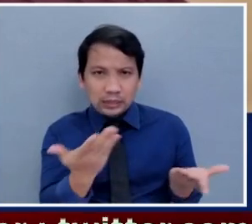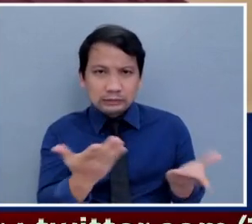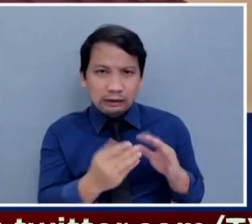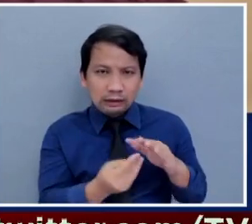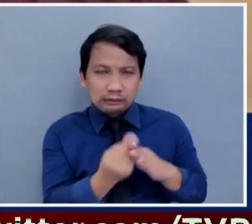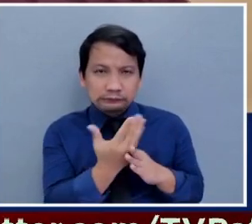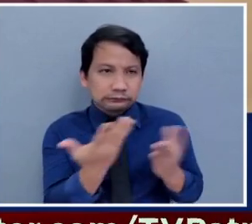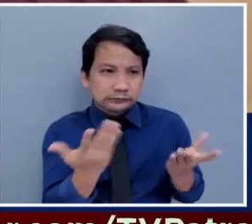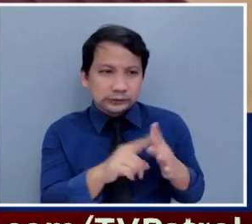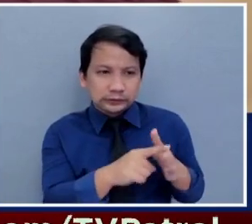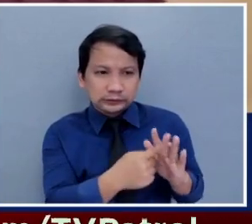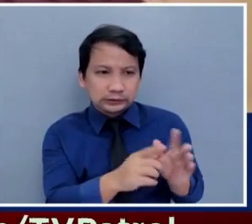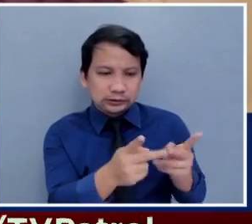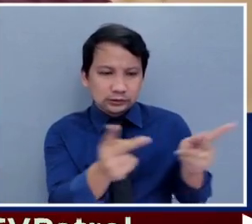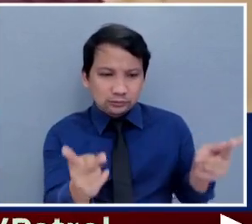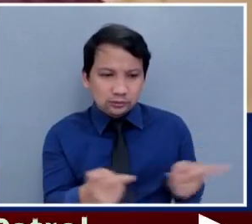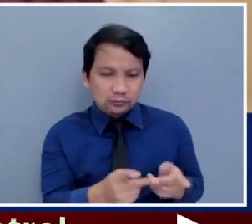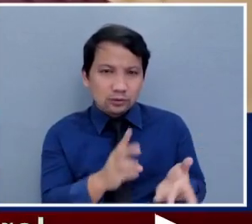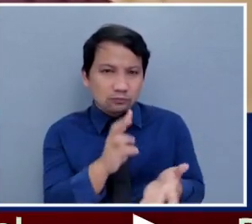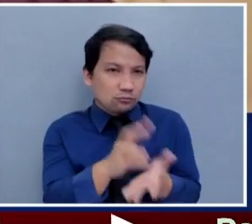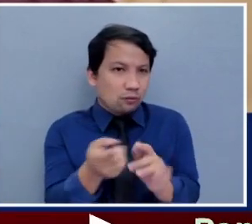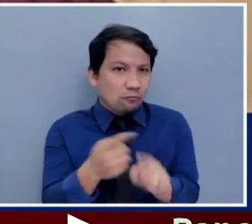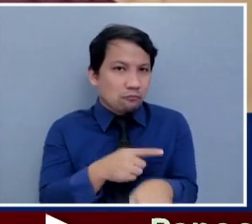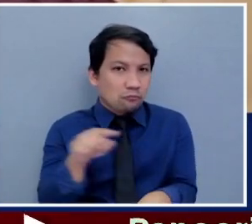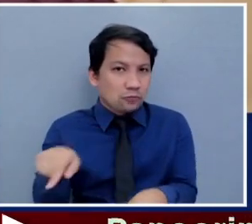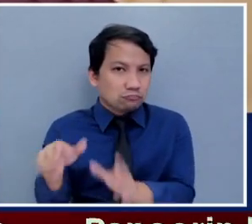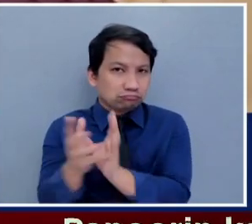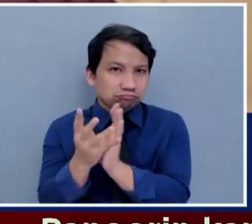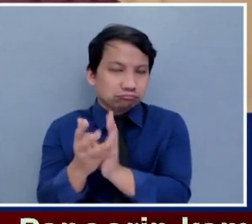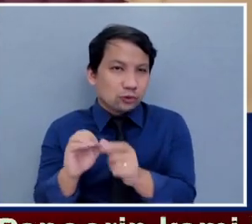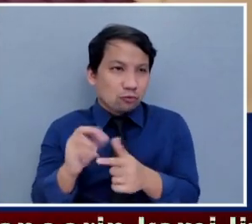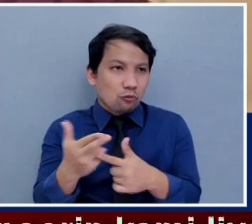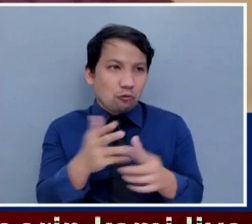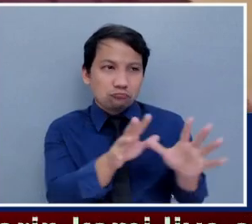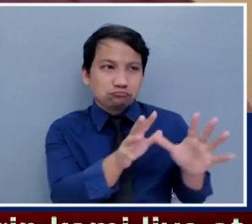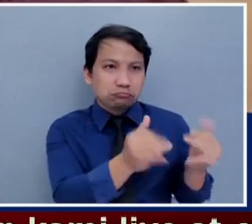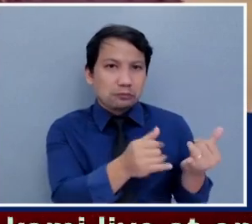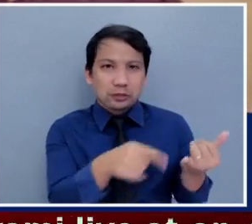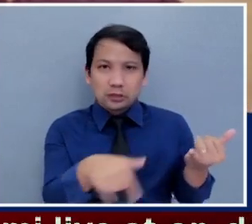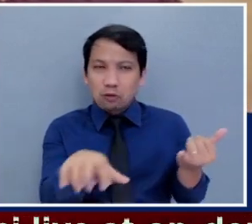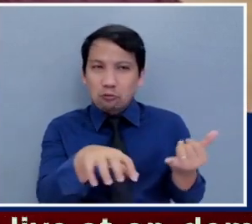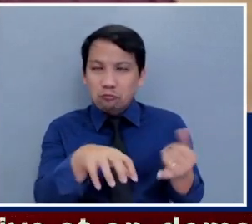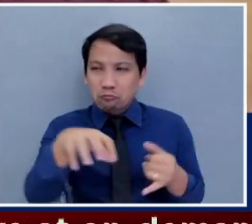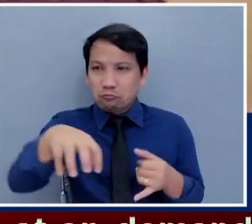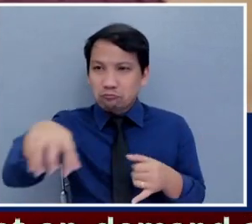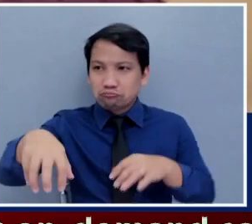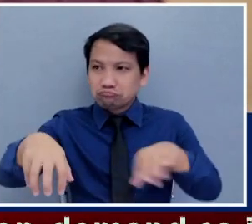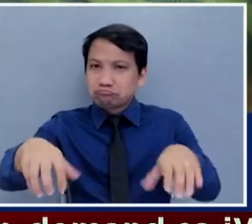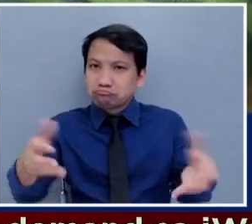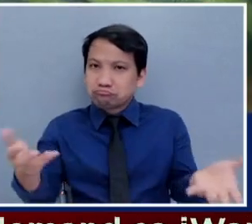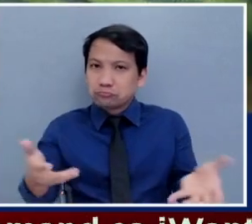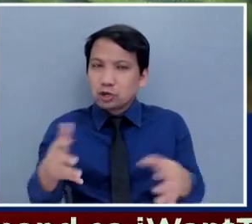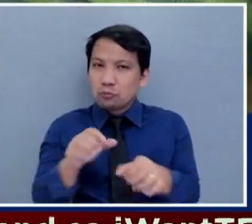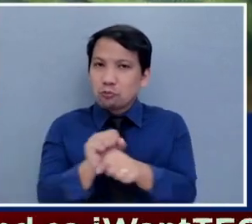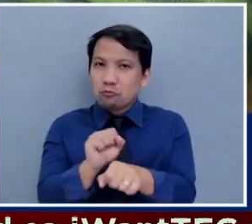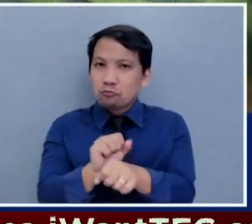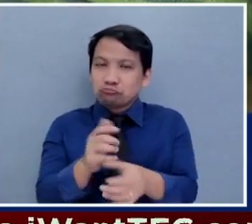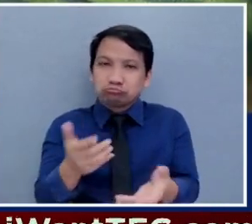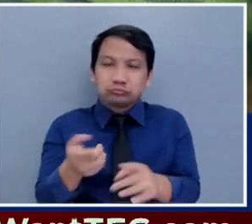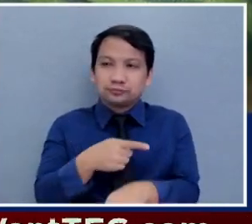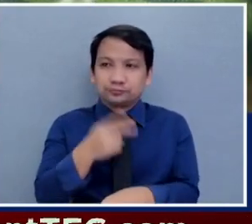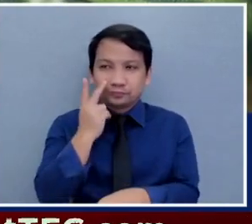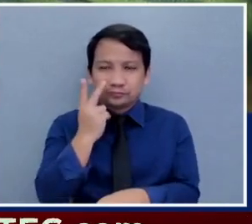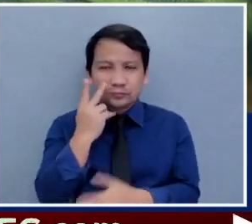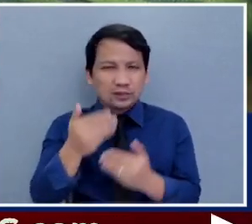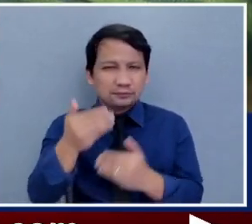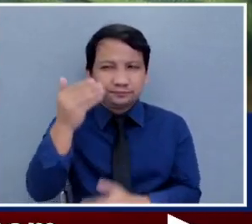affected. Na galing ba doon sa community nila, sa barangay nila, or galing ba sa workplace. Mataas din ang kaso